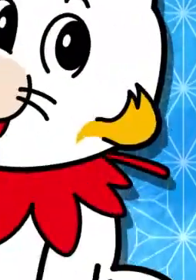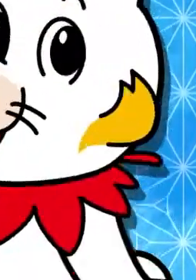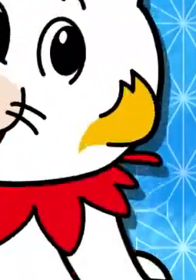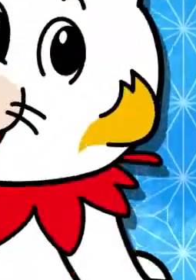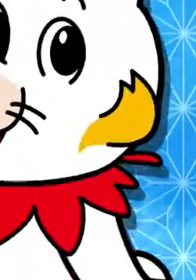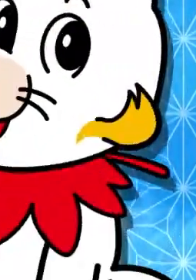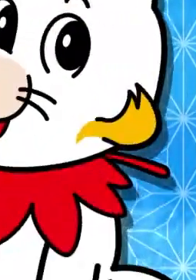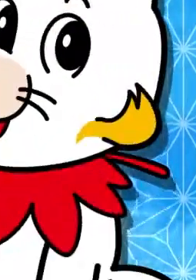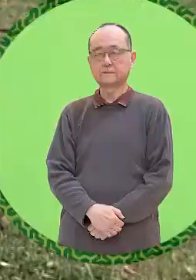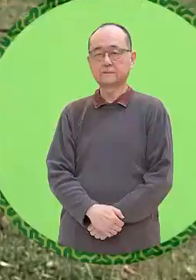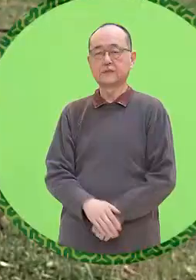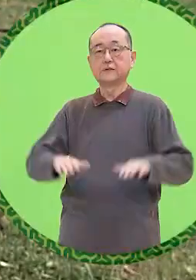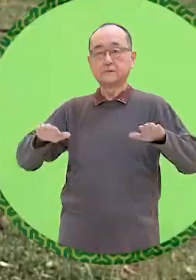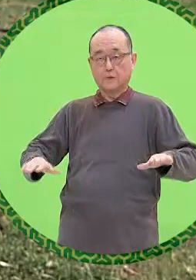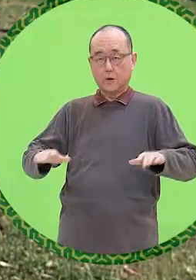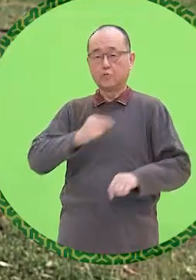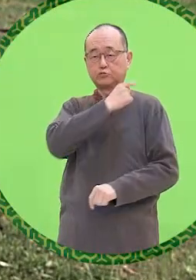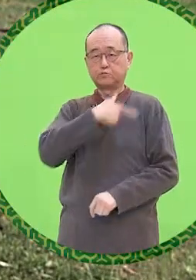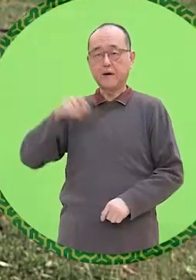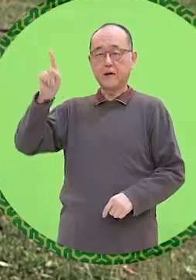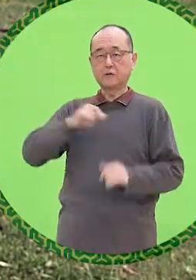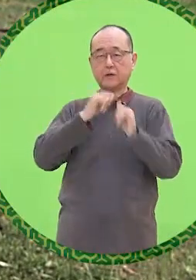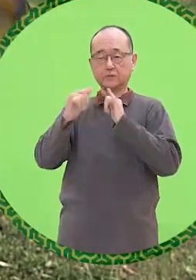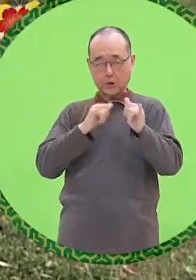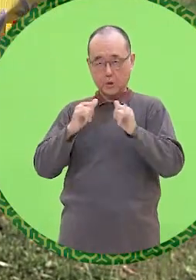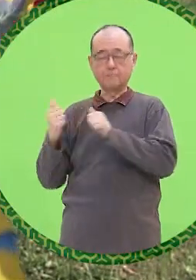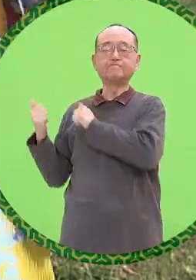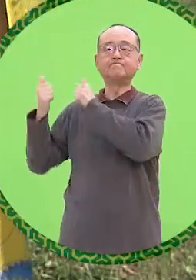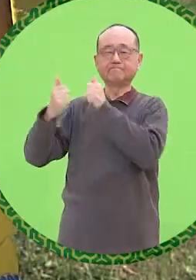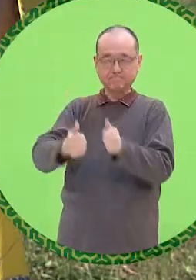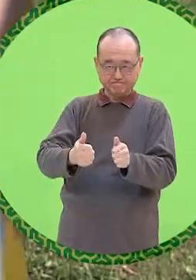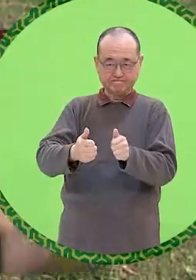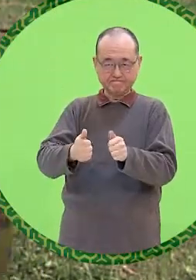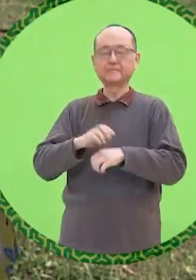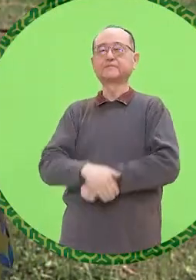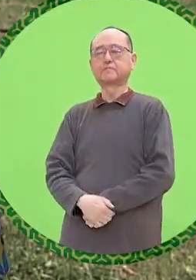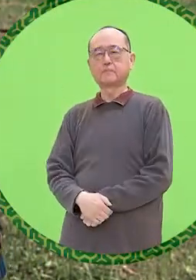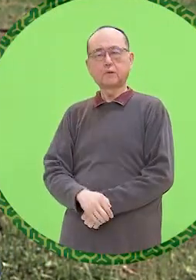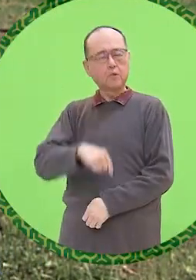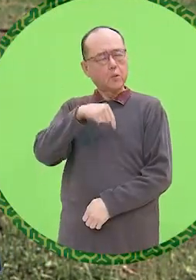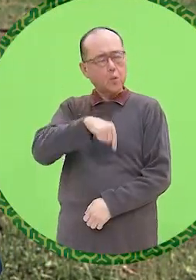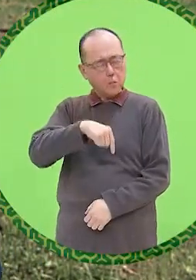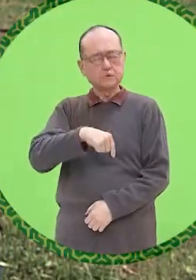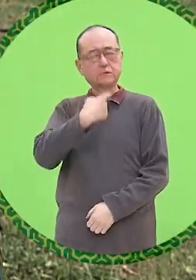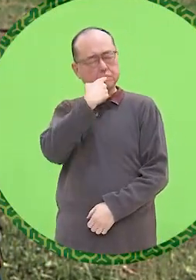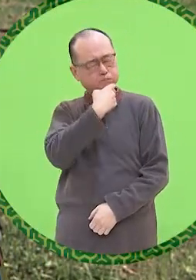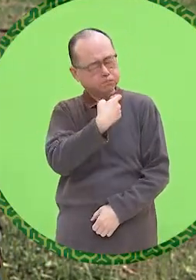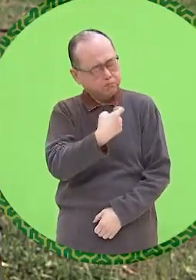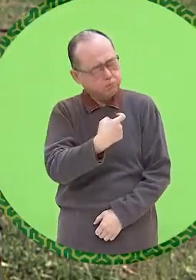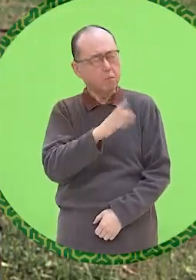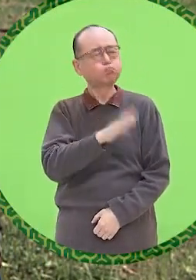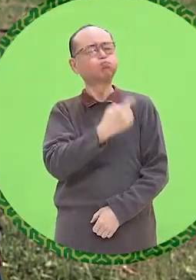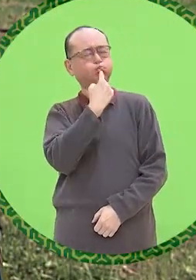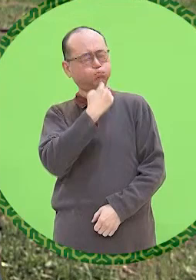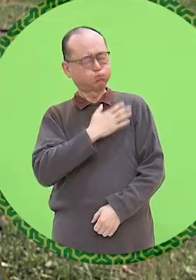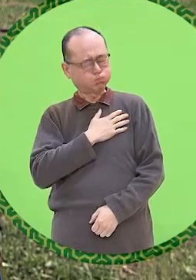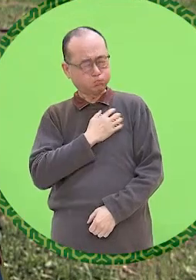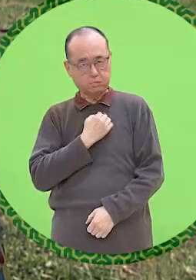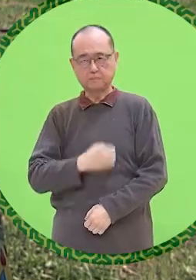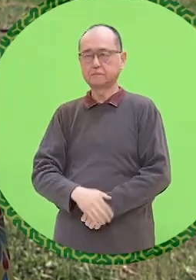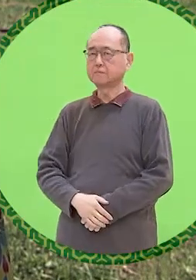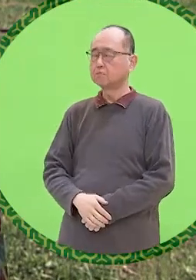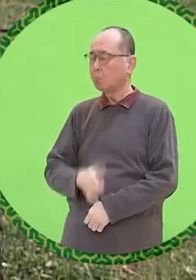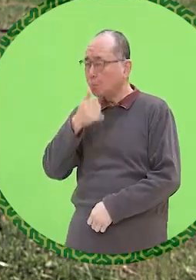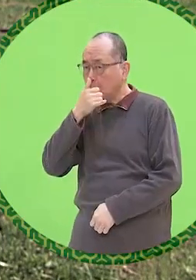一新。 さあ今日は熊野町にやってきました。 ここにちょっと気になるものがあっての